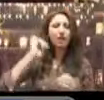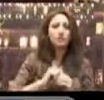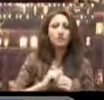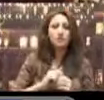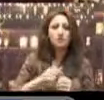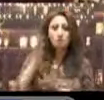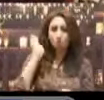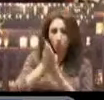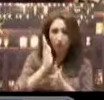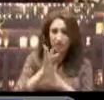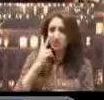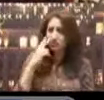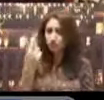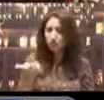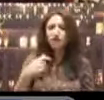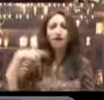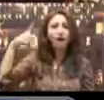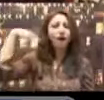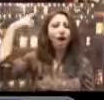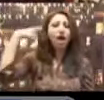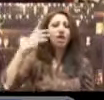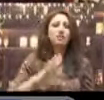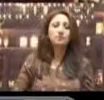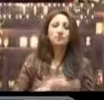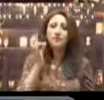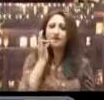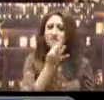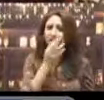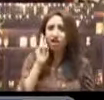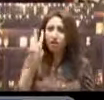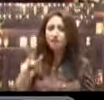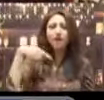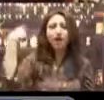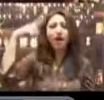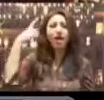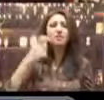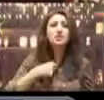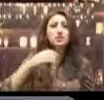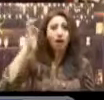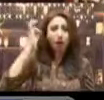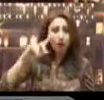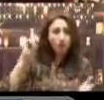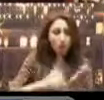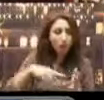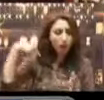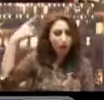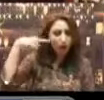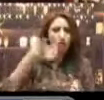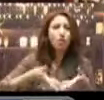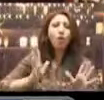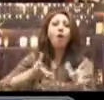بس كان بصراحه الحلم اللي كان قدام عيني دايما هو كره القدم. كنت